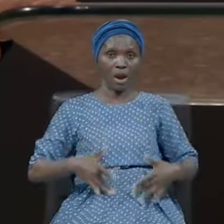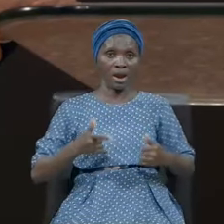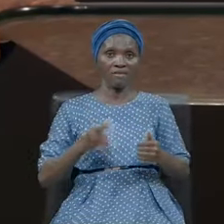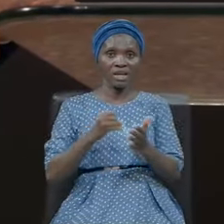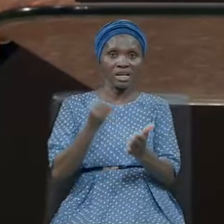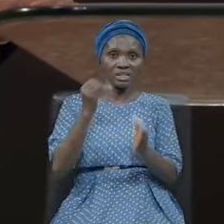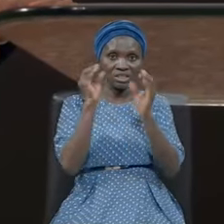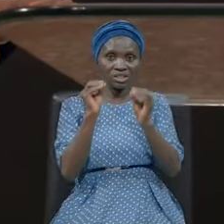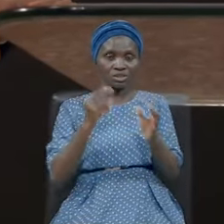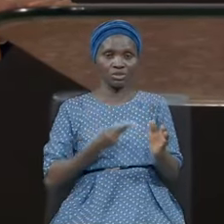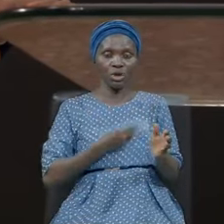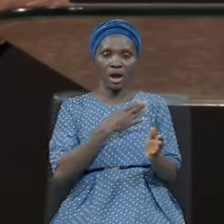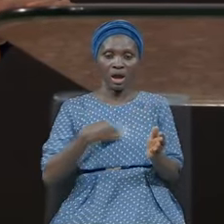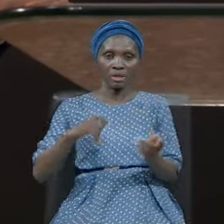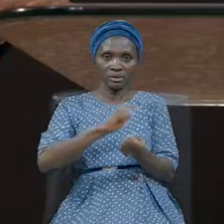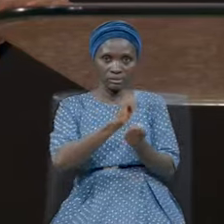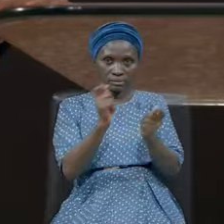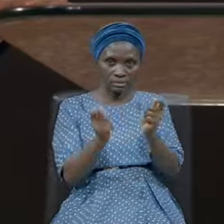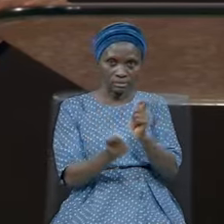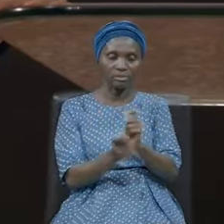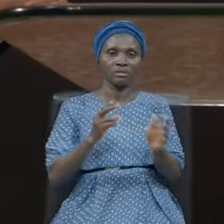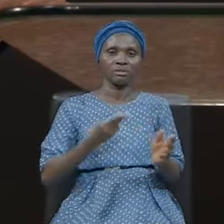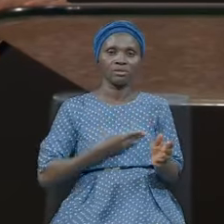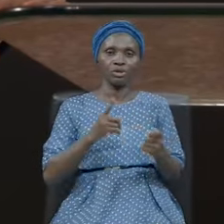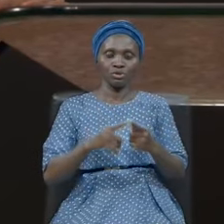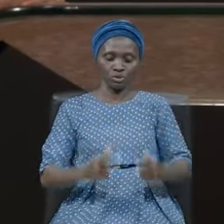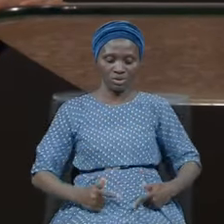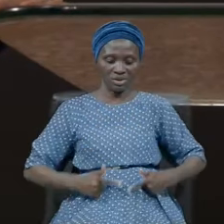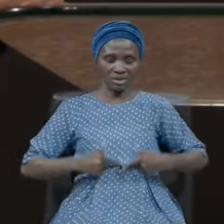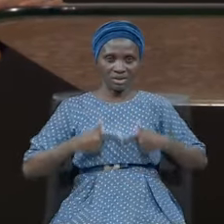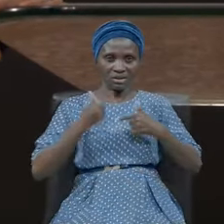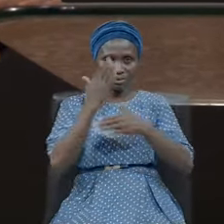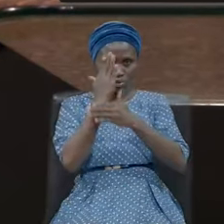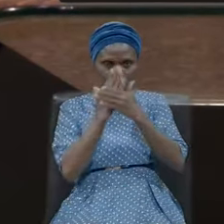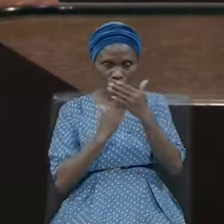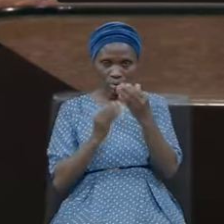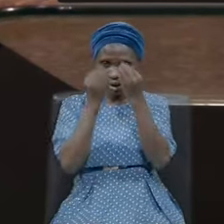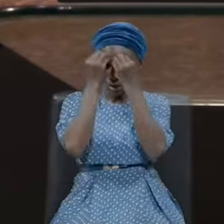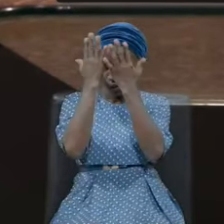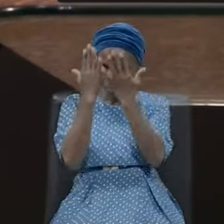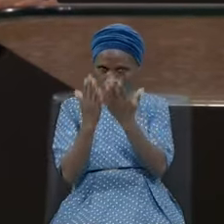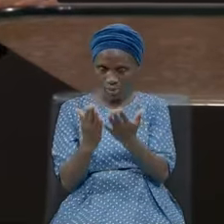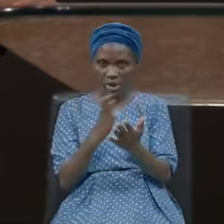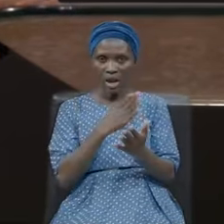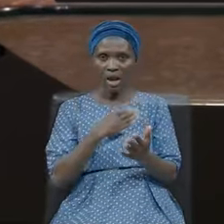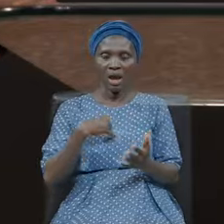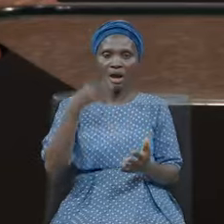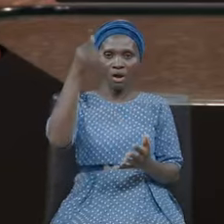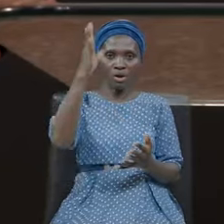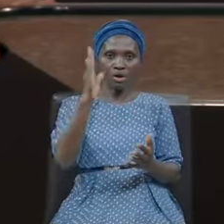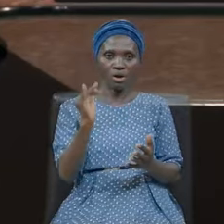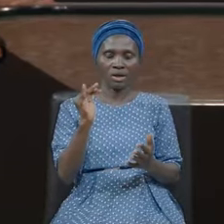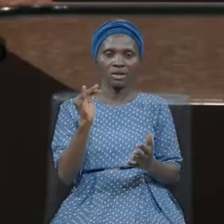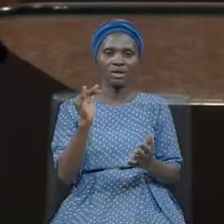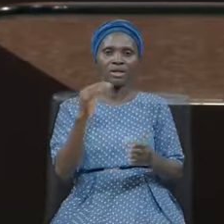nous transforme à vivre selon la sagesse, la justice et la piété dans